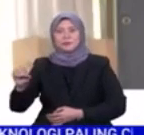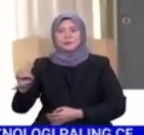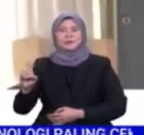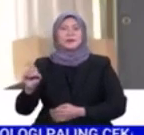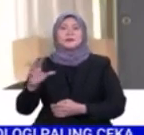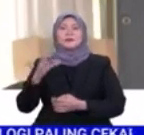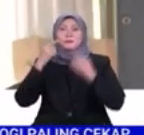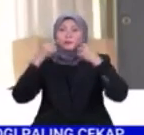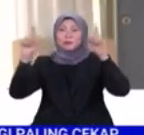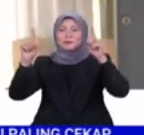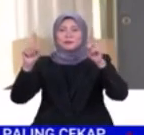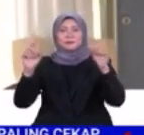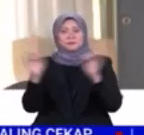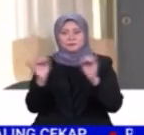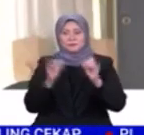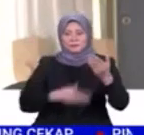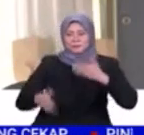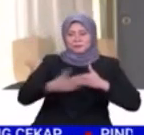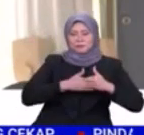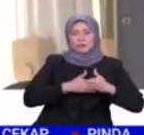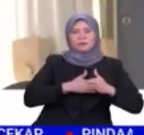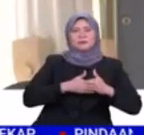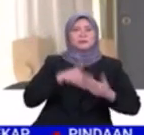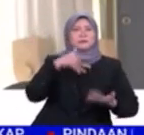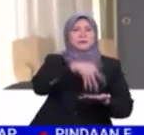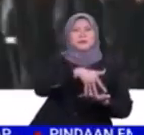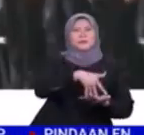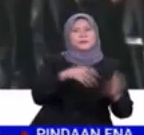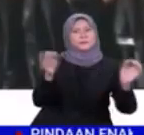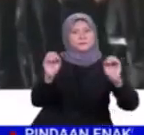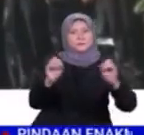mengulangi kesilapan serta kembali semula ke penjara.